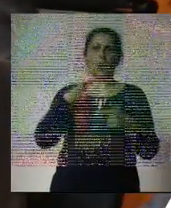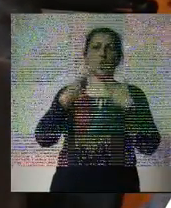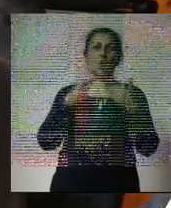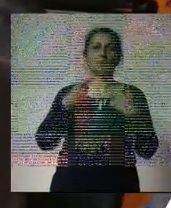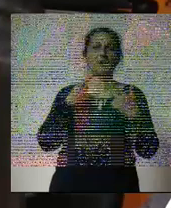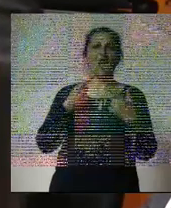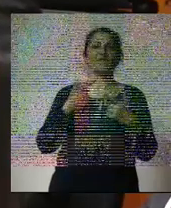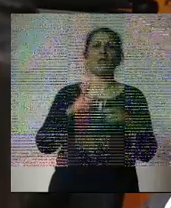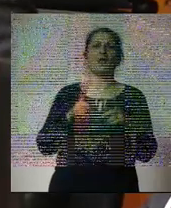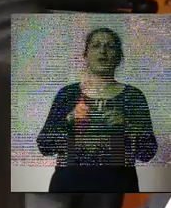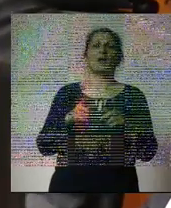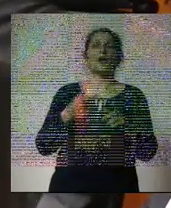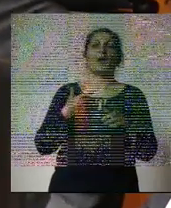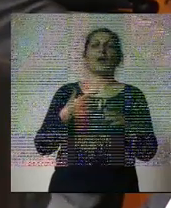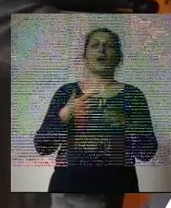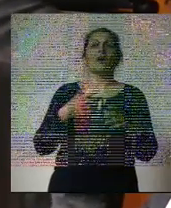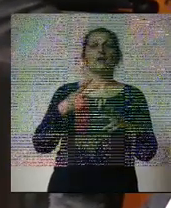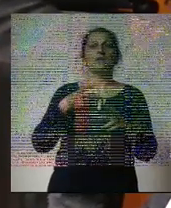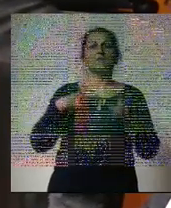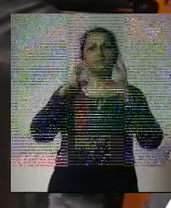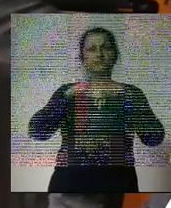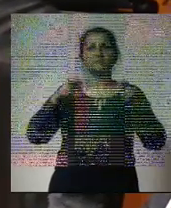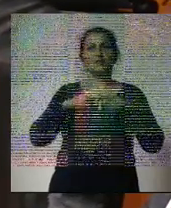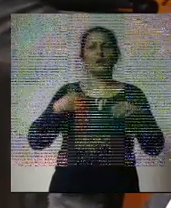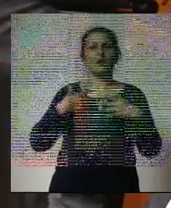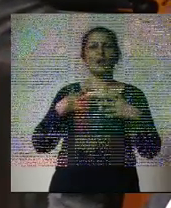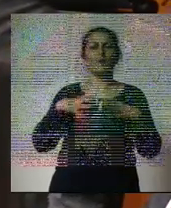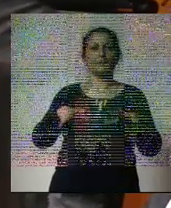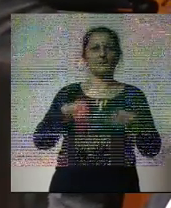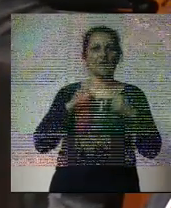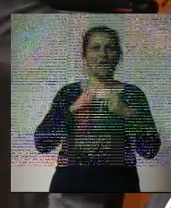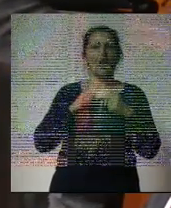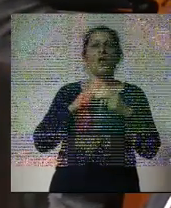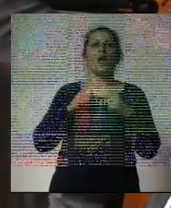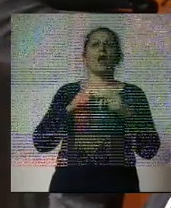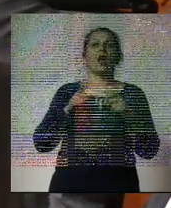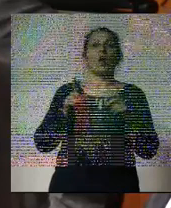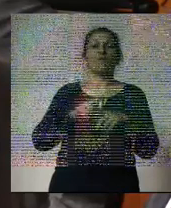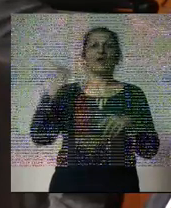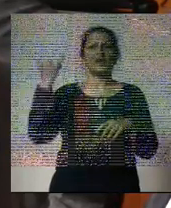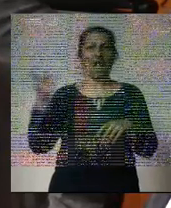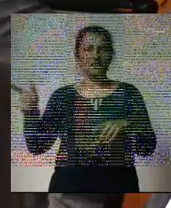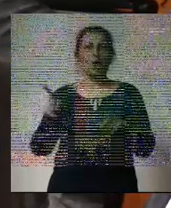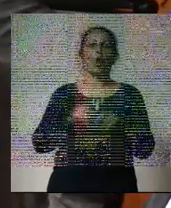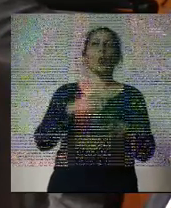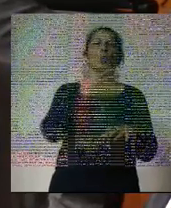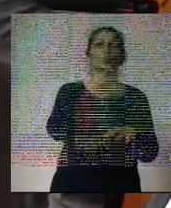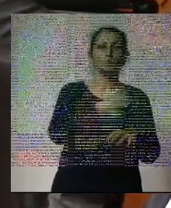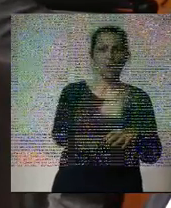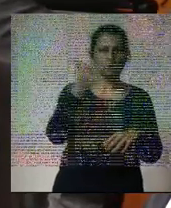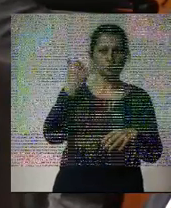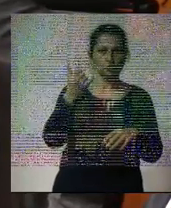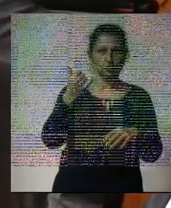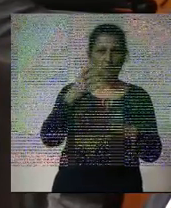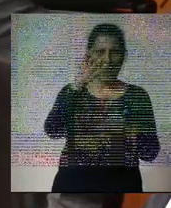prijatých opatrení na úrade riaditeľia a úspešní uchádzači o pozície boli informovaní